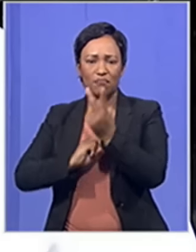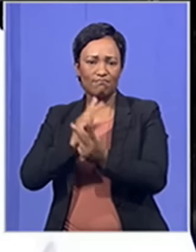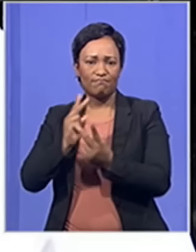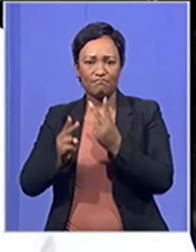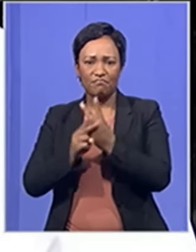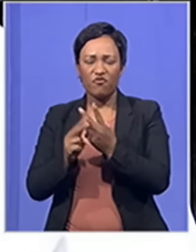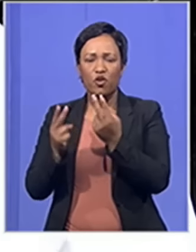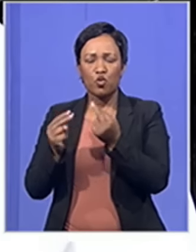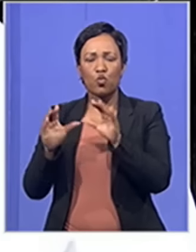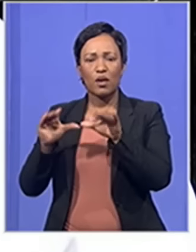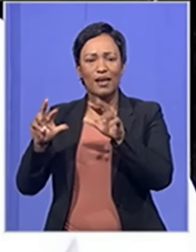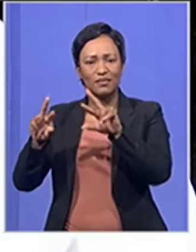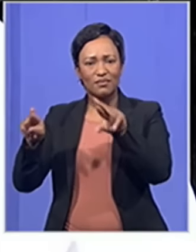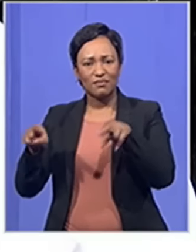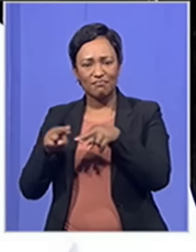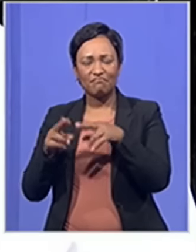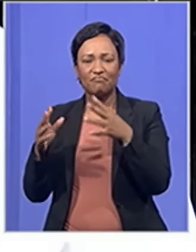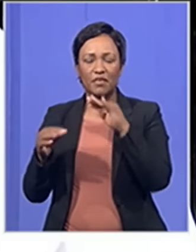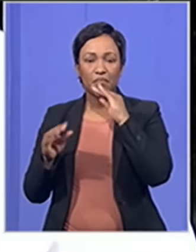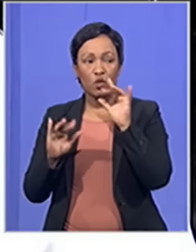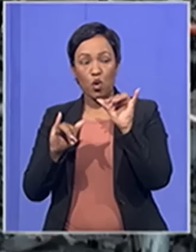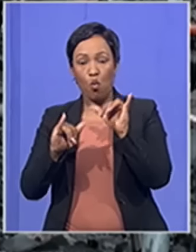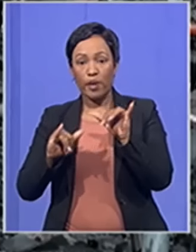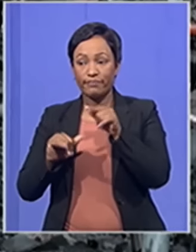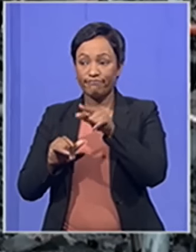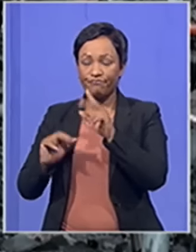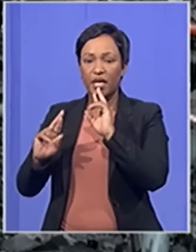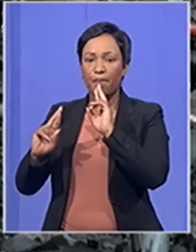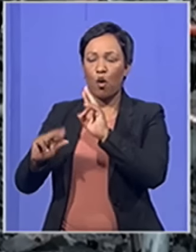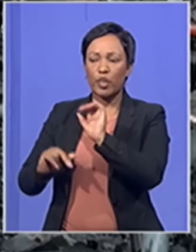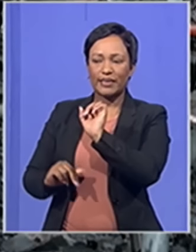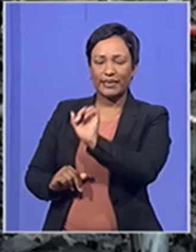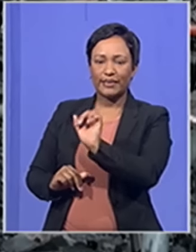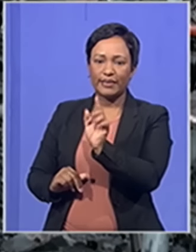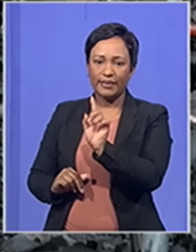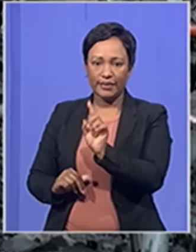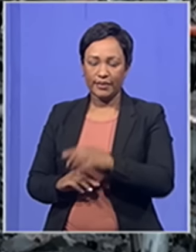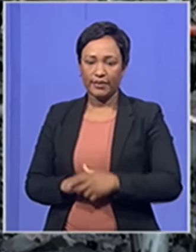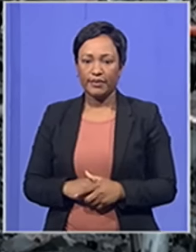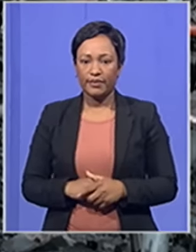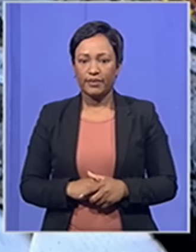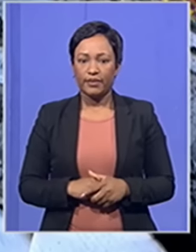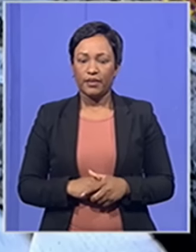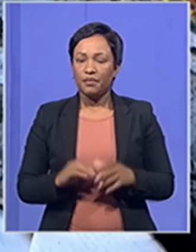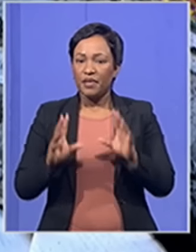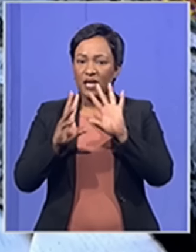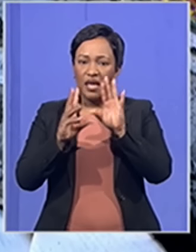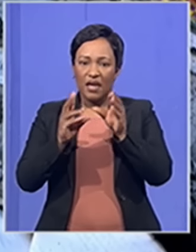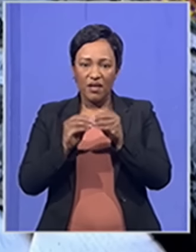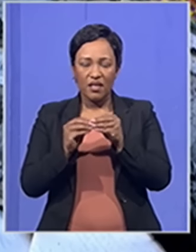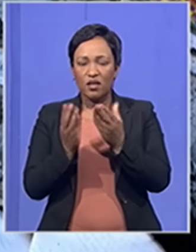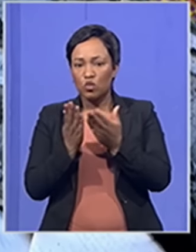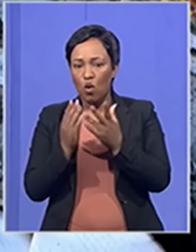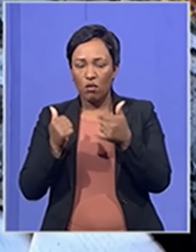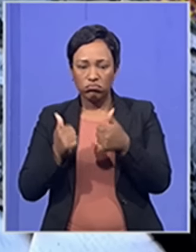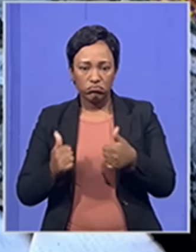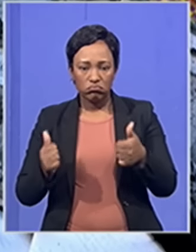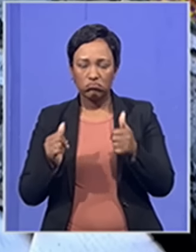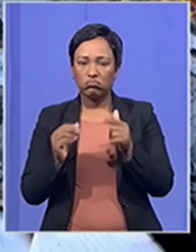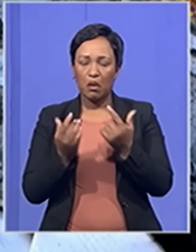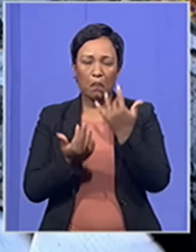classrooms of which is santse re metse yone report e. Didiriswa tsa sekolo ga mmogo le dibuka di shele mme baagi ba